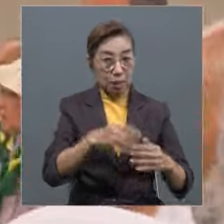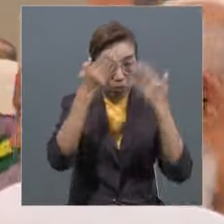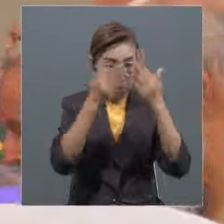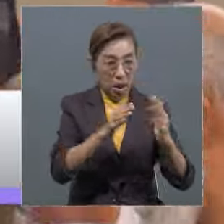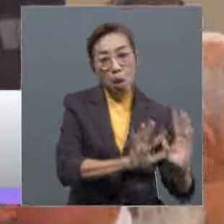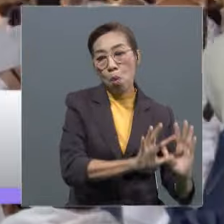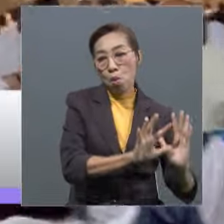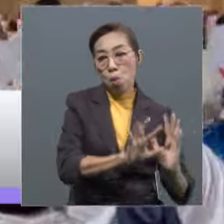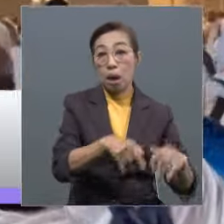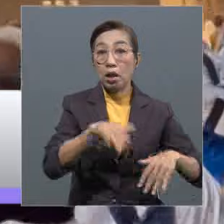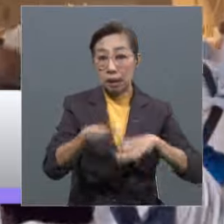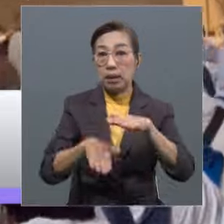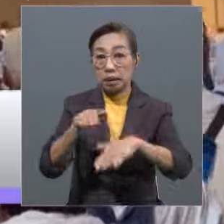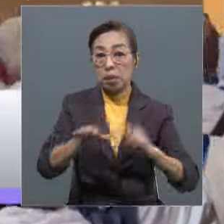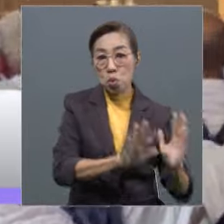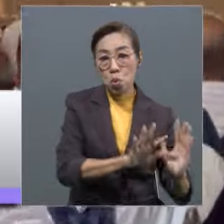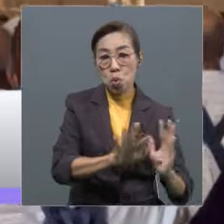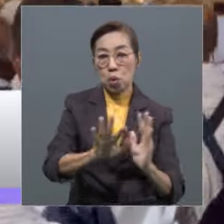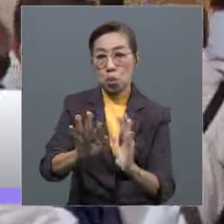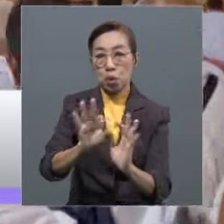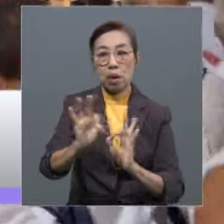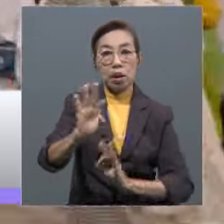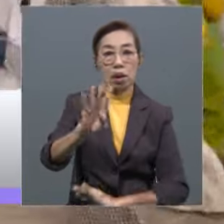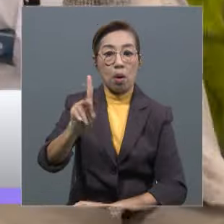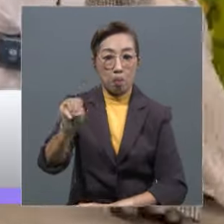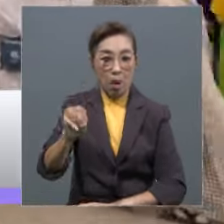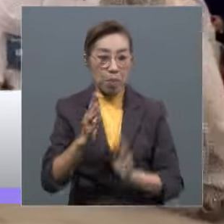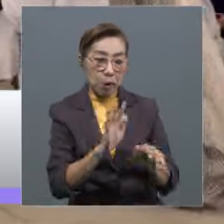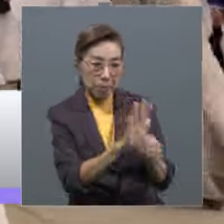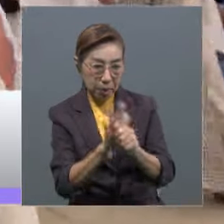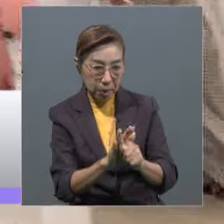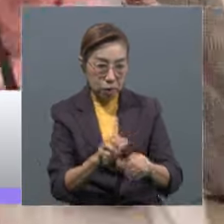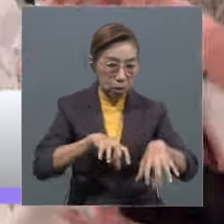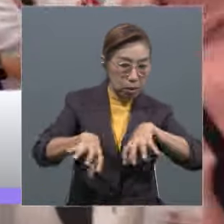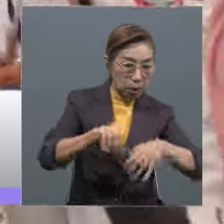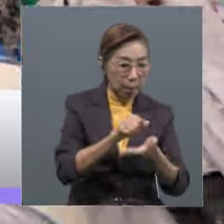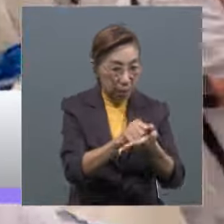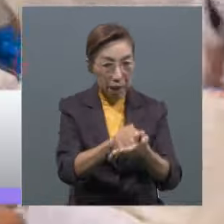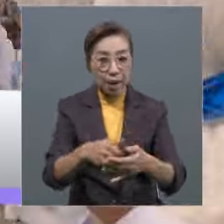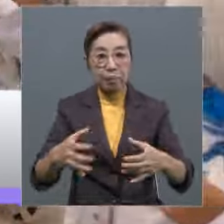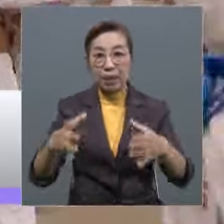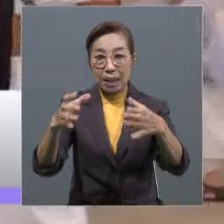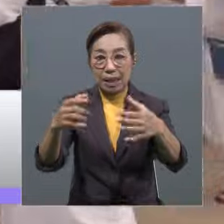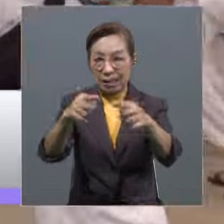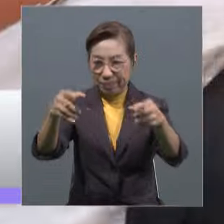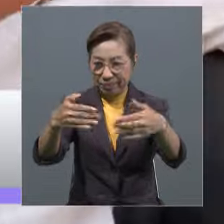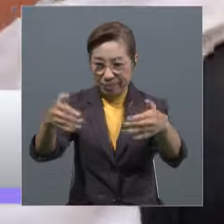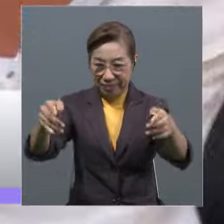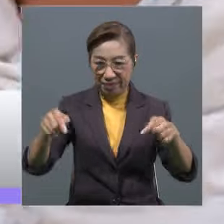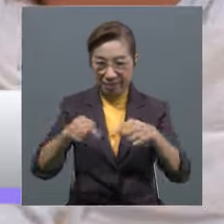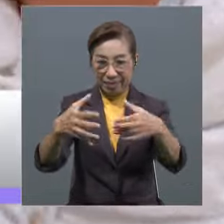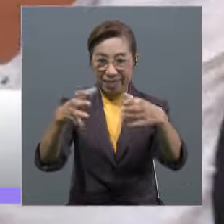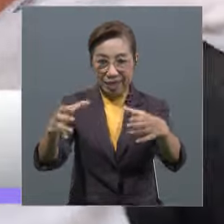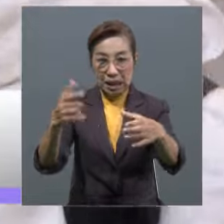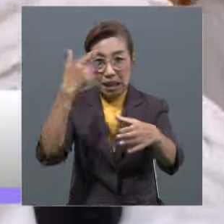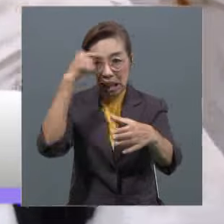4กมค่ะตลอดระยะทางเนี่ยก็มีเจ้าหน้าที่คอยอำนวยความสะดวกการขว้างสาหินถือเป็นสัญลักษณ์ของ